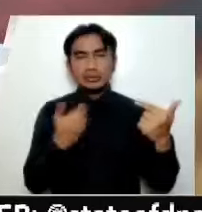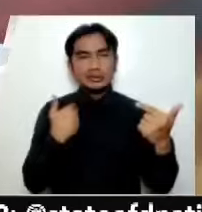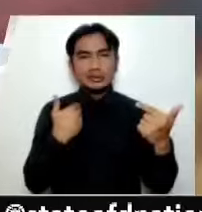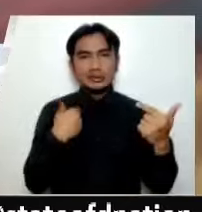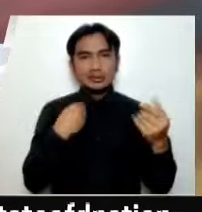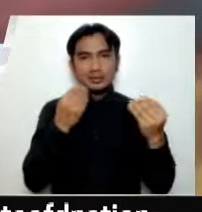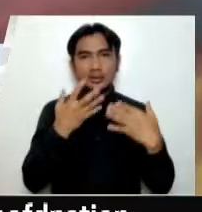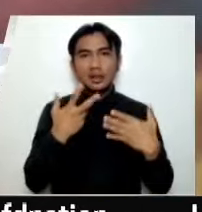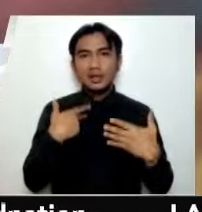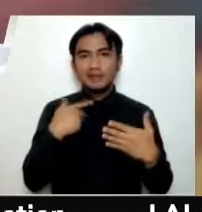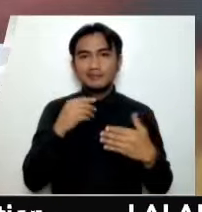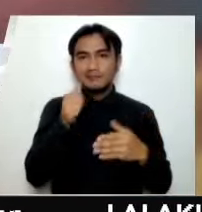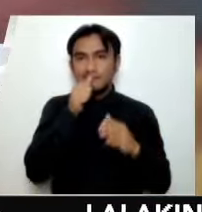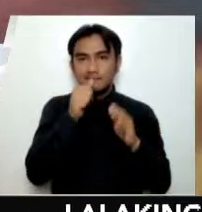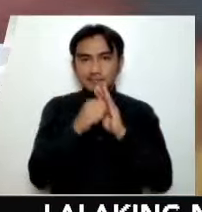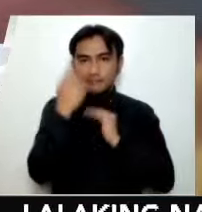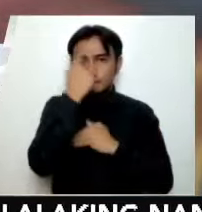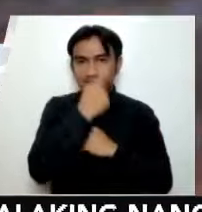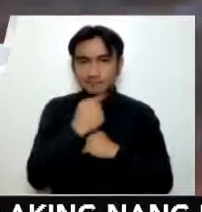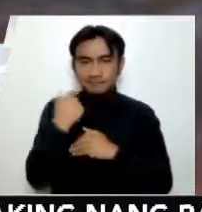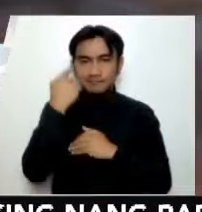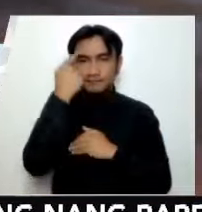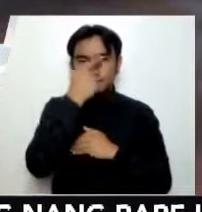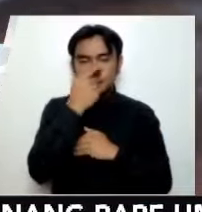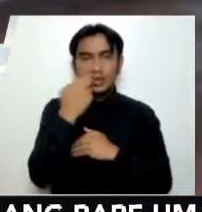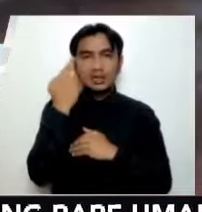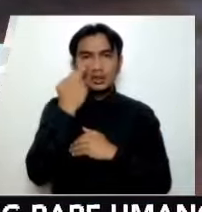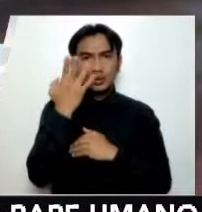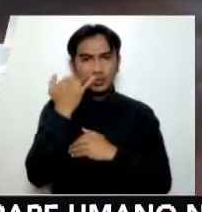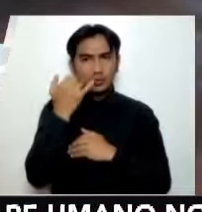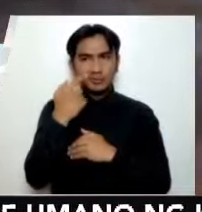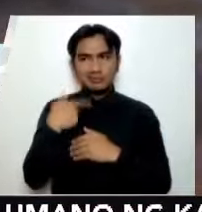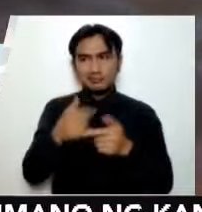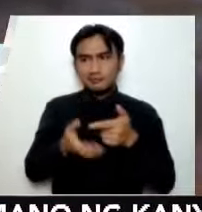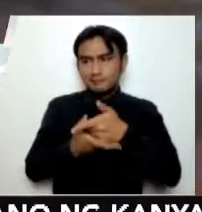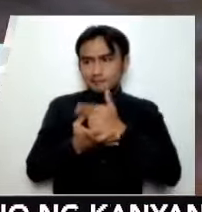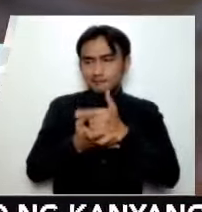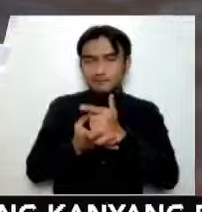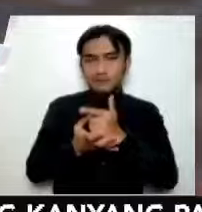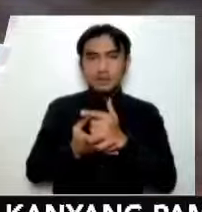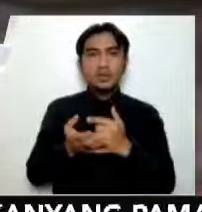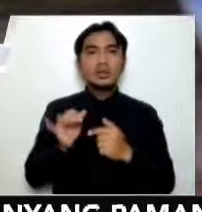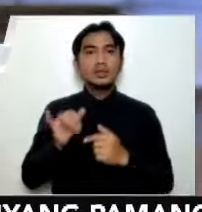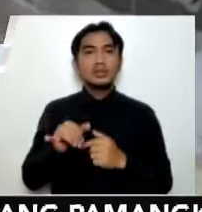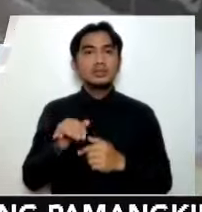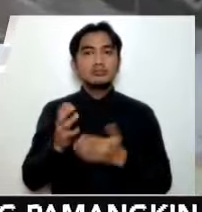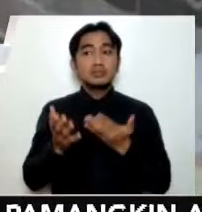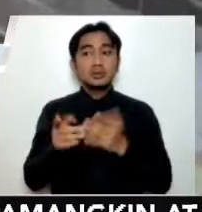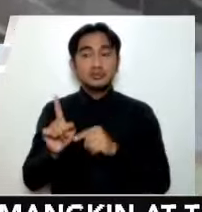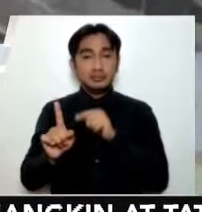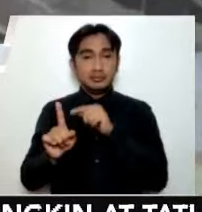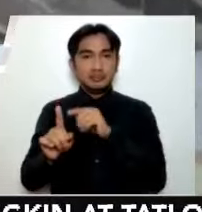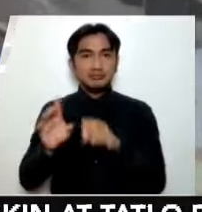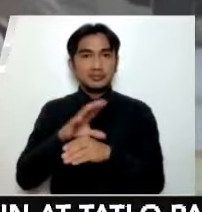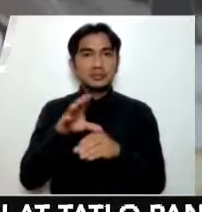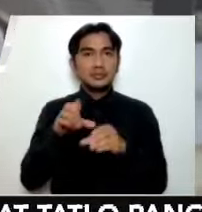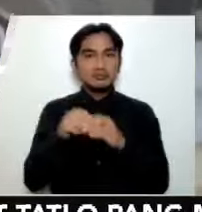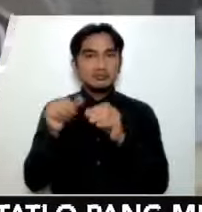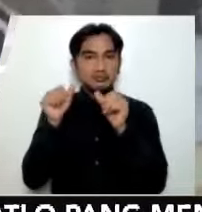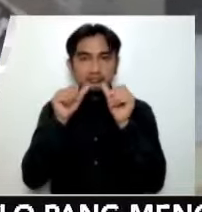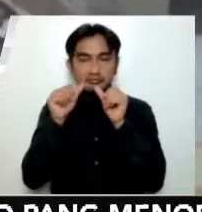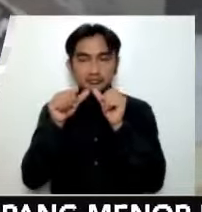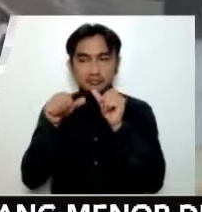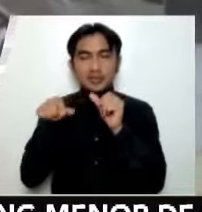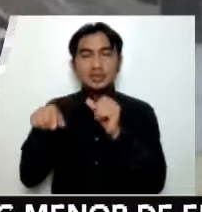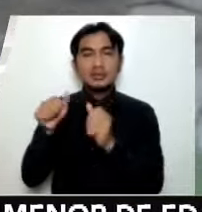ang mukha pati ang motibo sa pamamaril isa sa mga tinitingnan ay ang pagkakasangkot droga ilang malap